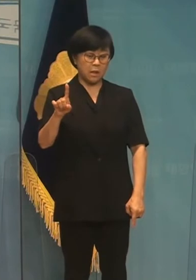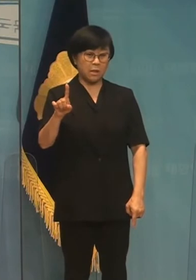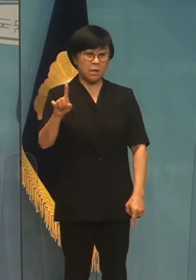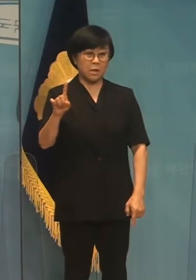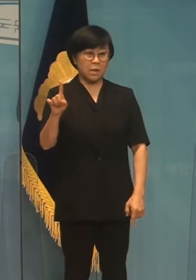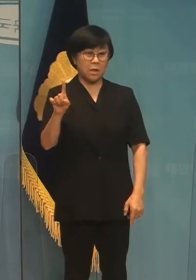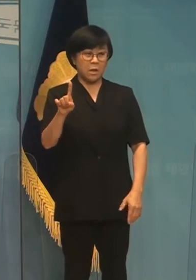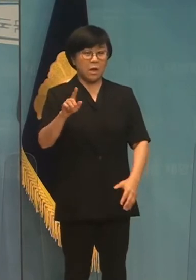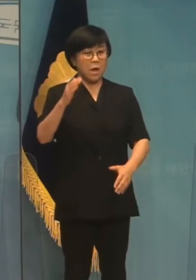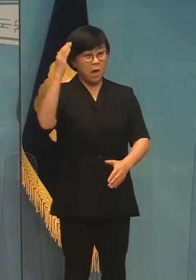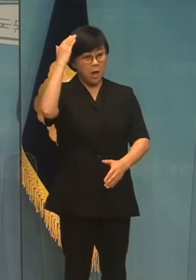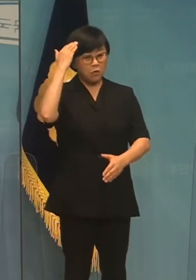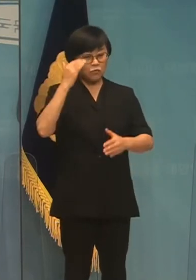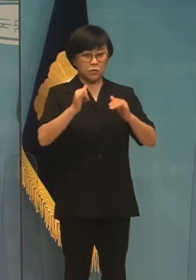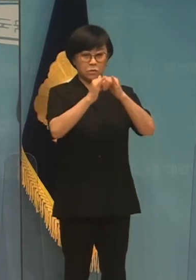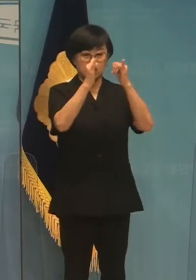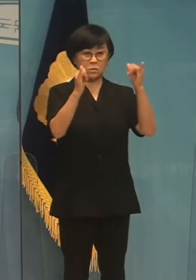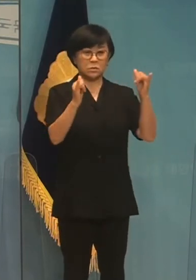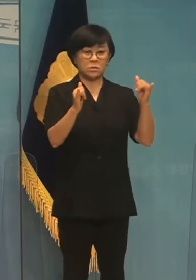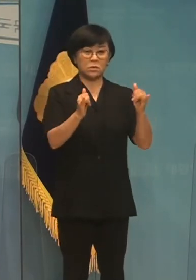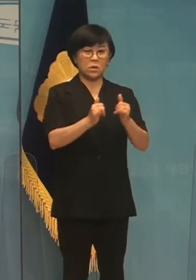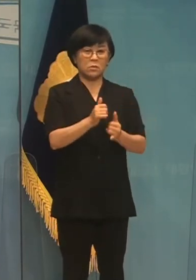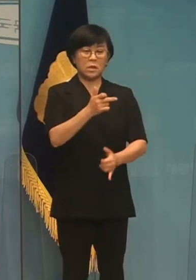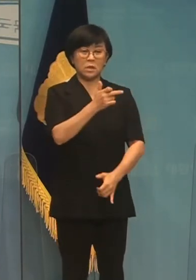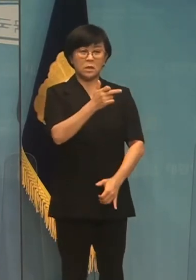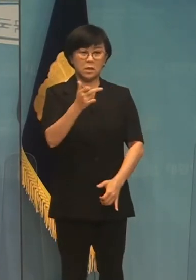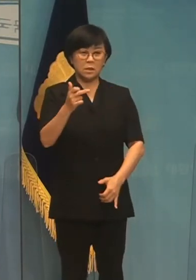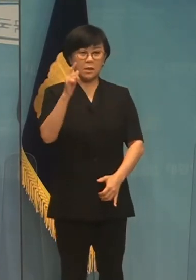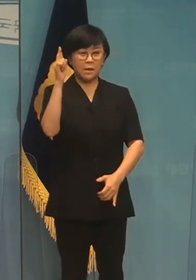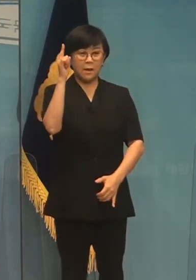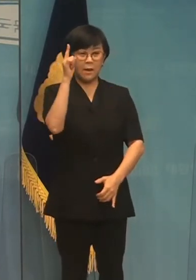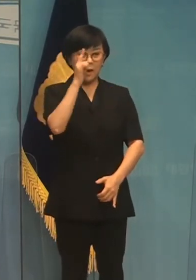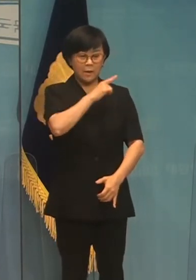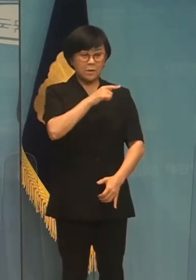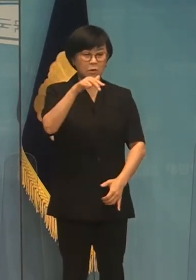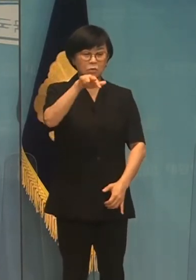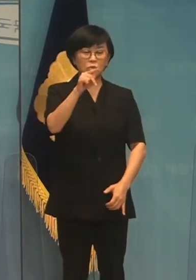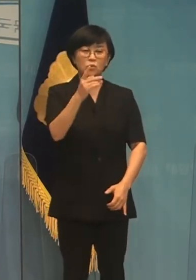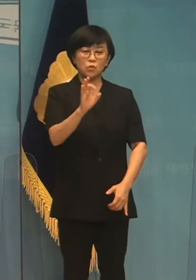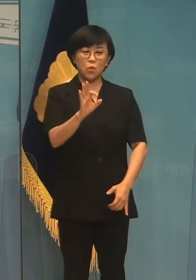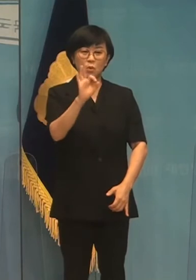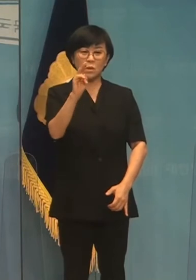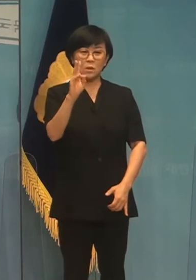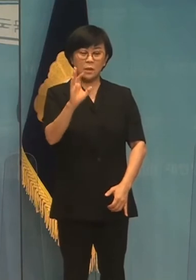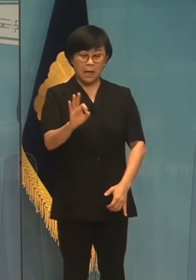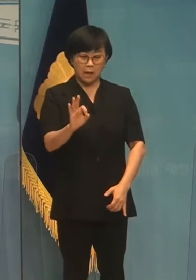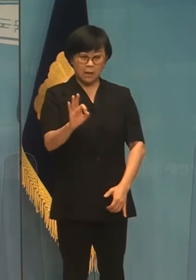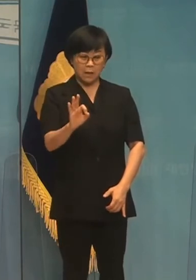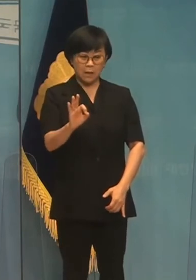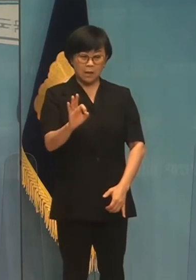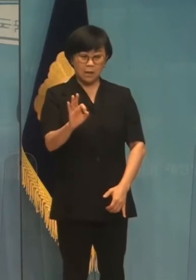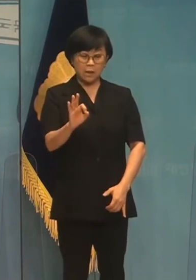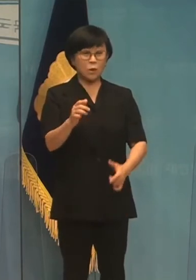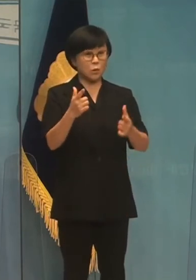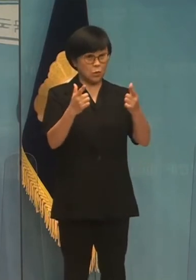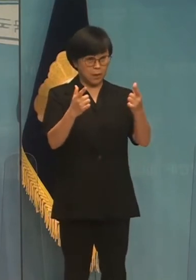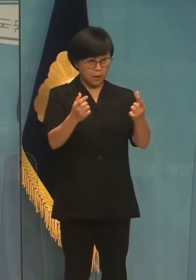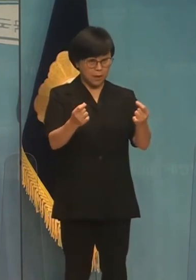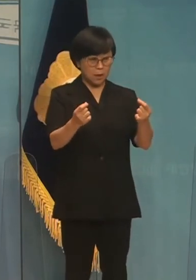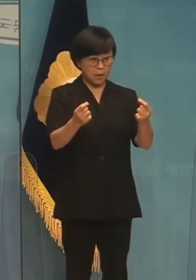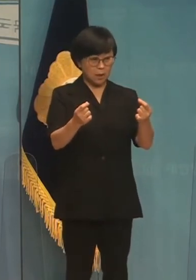종북주사파는 우리 사회의 거대 악성 종양입니다. 이 거대 악성